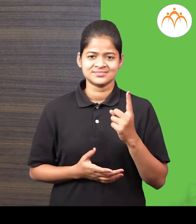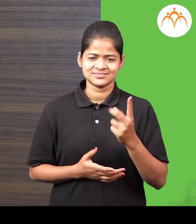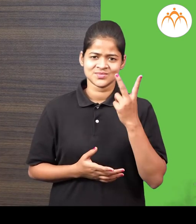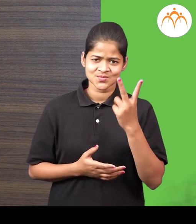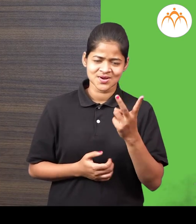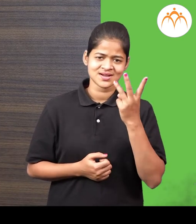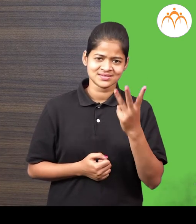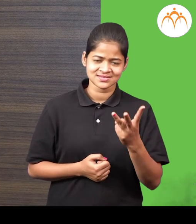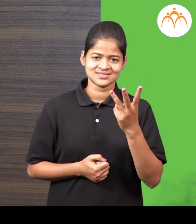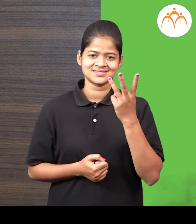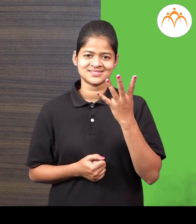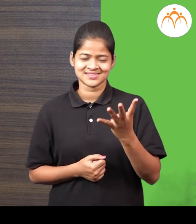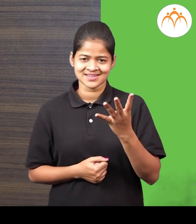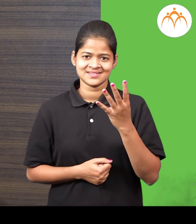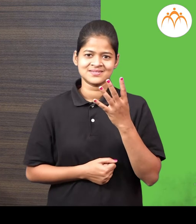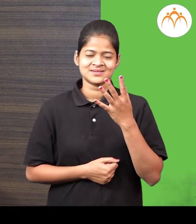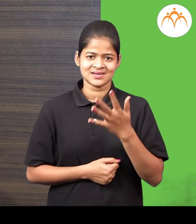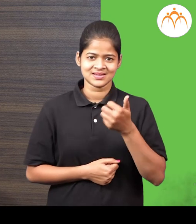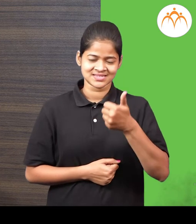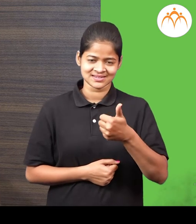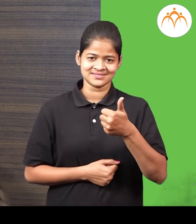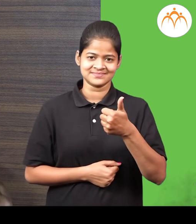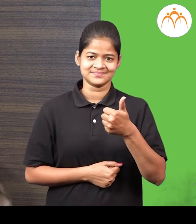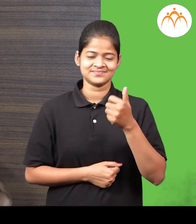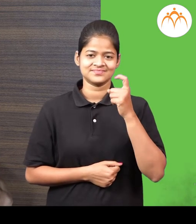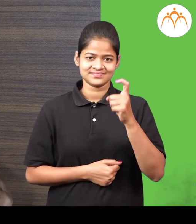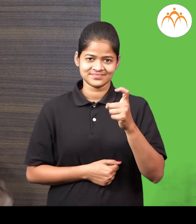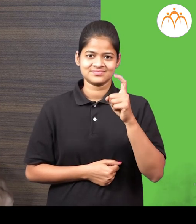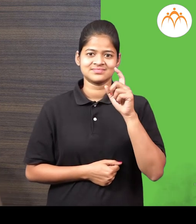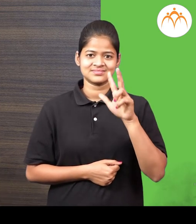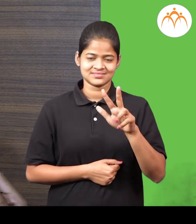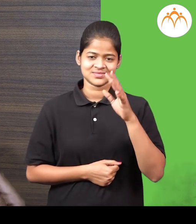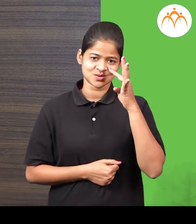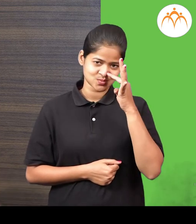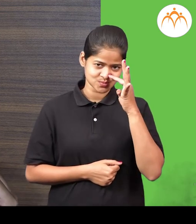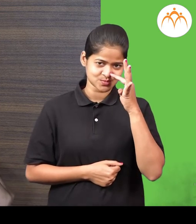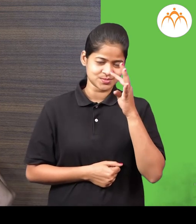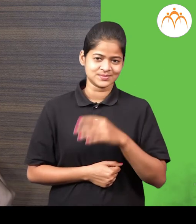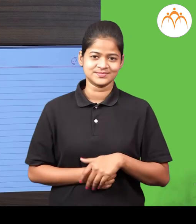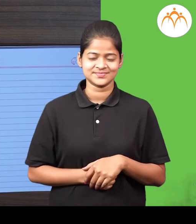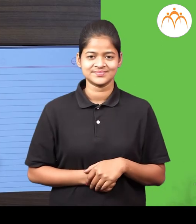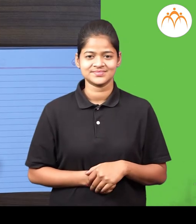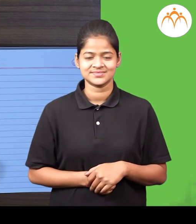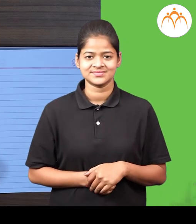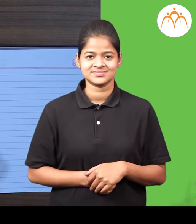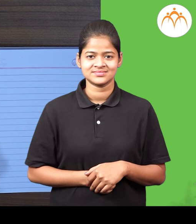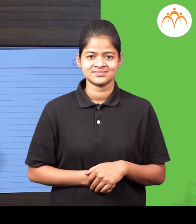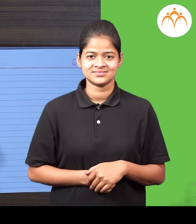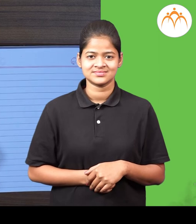चार, पाच, सहा, साथ, आठ, नव, नव गोल्या,